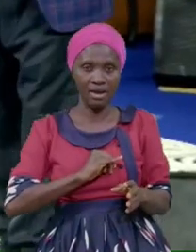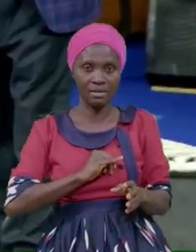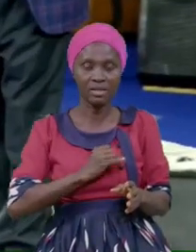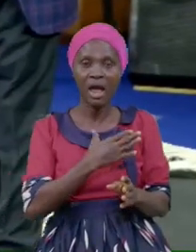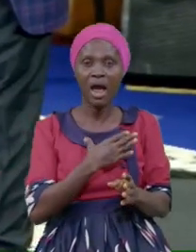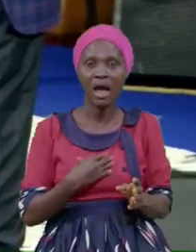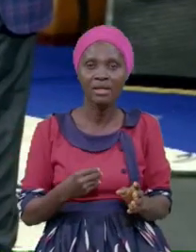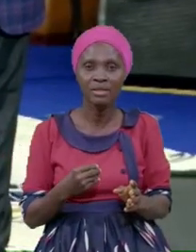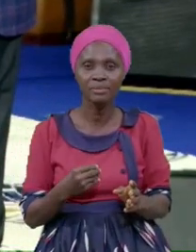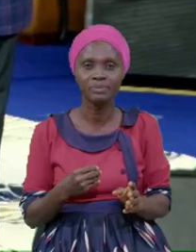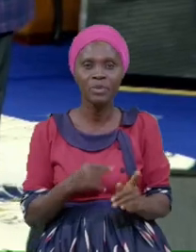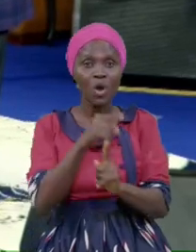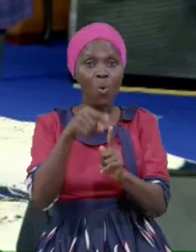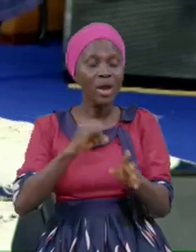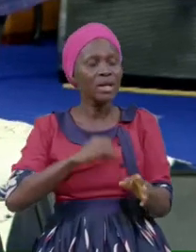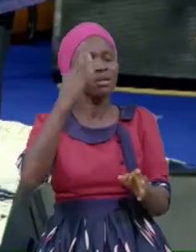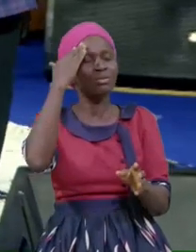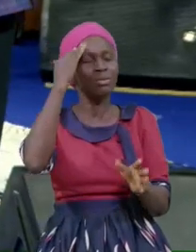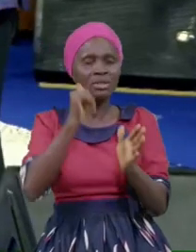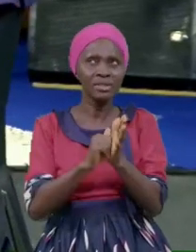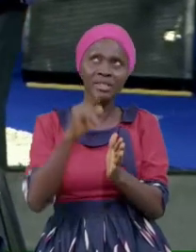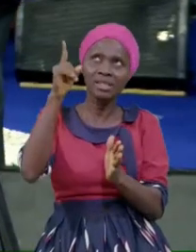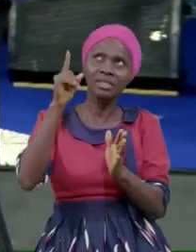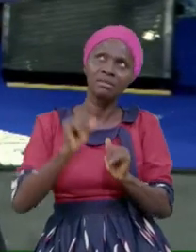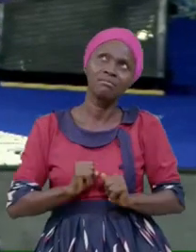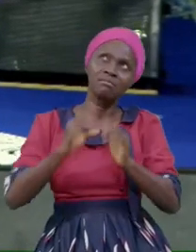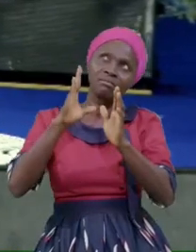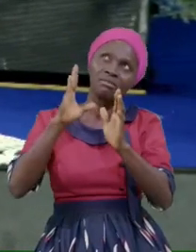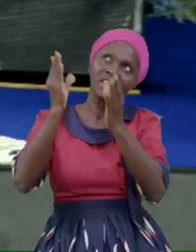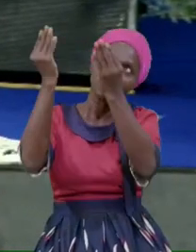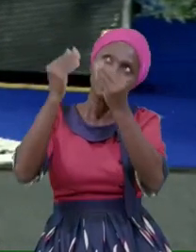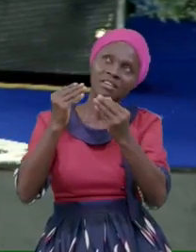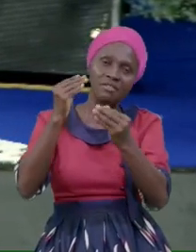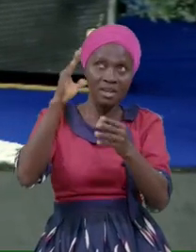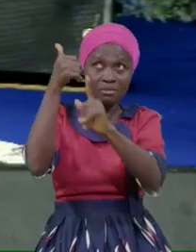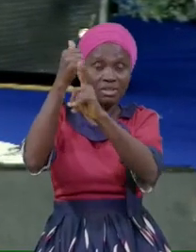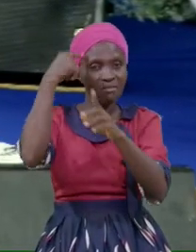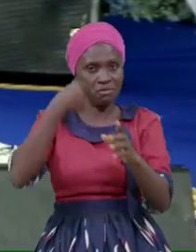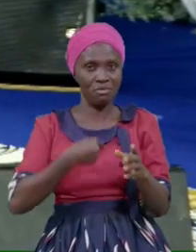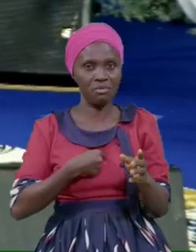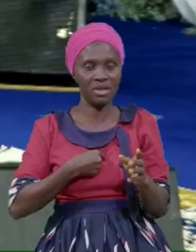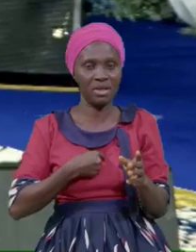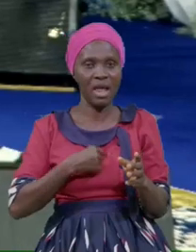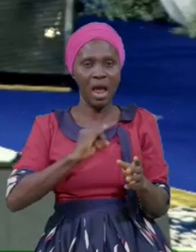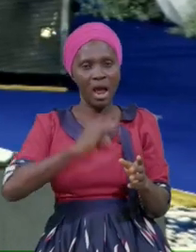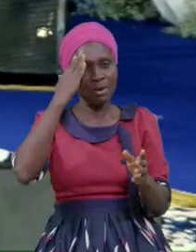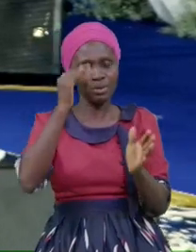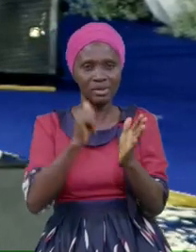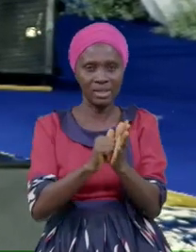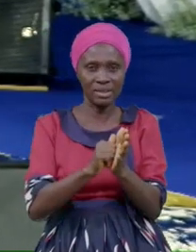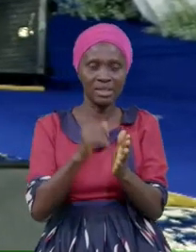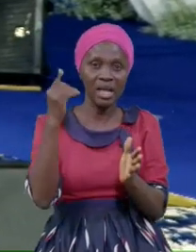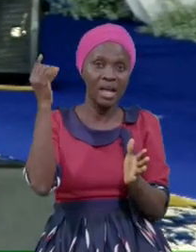Et quand j'ai su qu'il s'est donné pour moi, et je sais que la grâce est la richesse de Dieu,